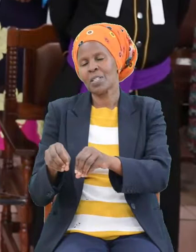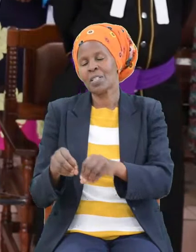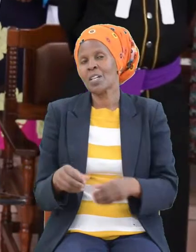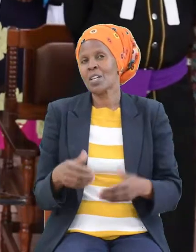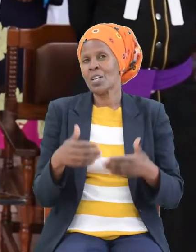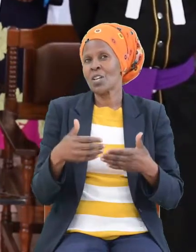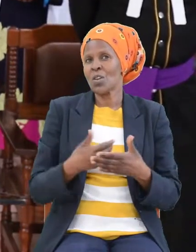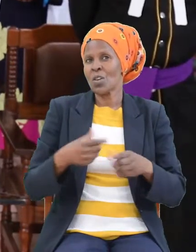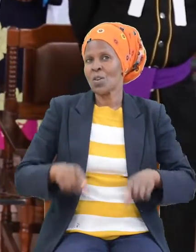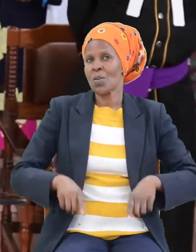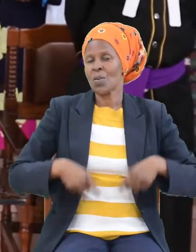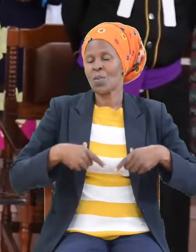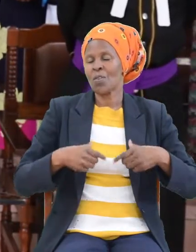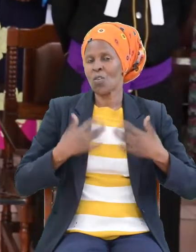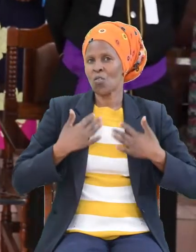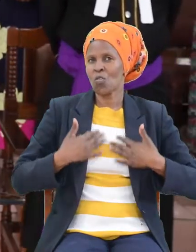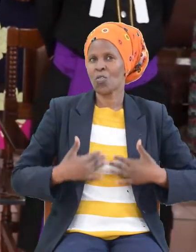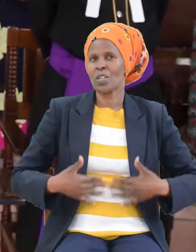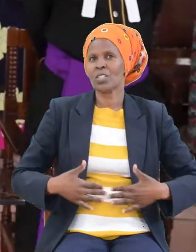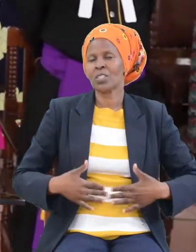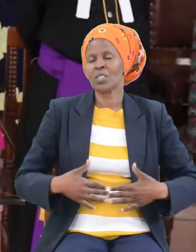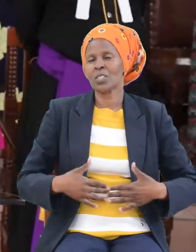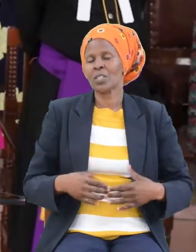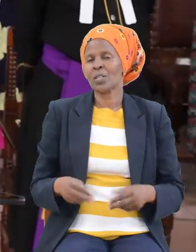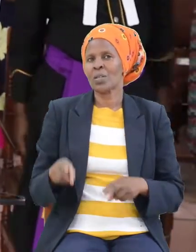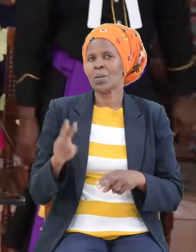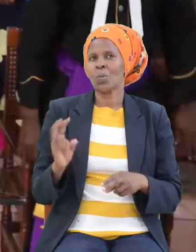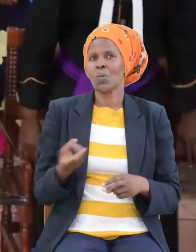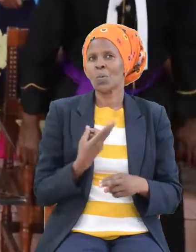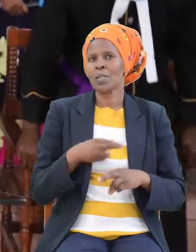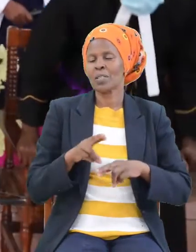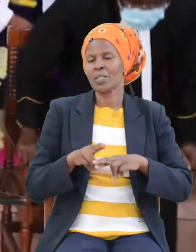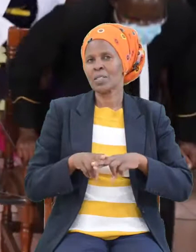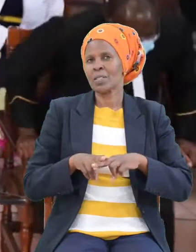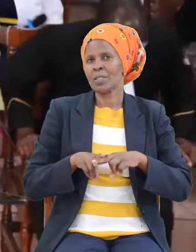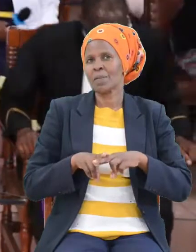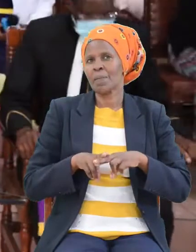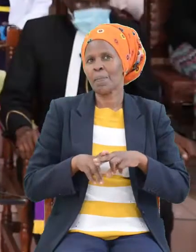moyo wa nyama. Na tuketi.